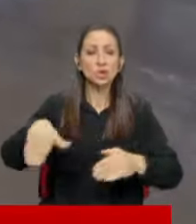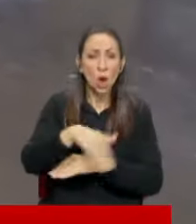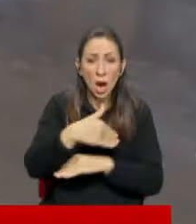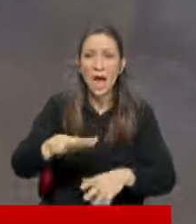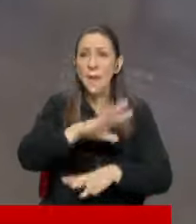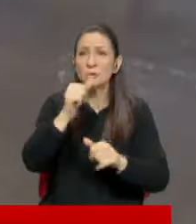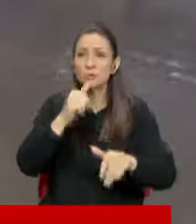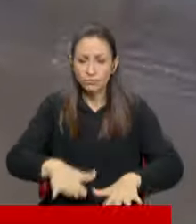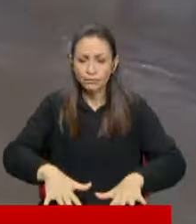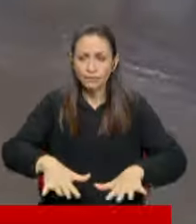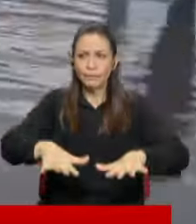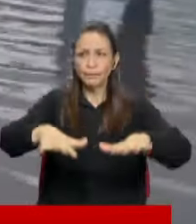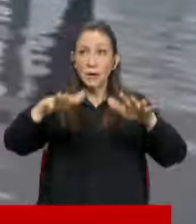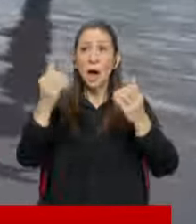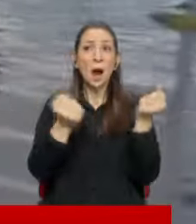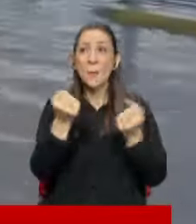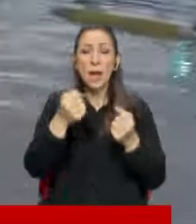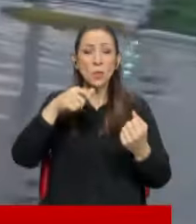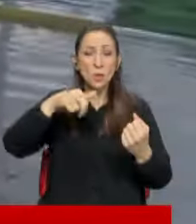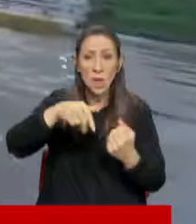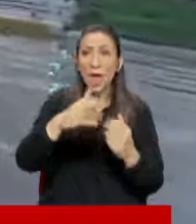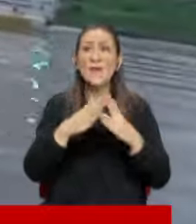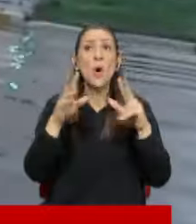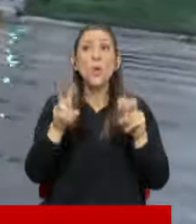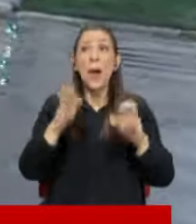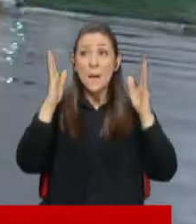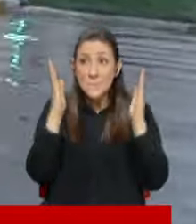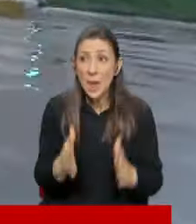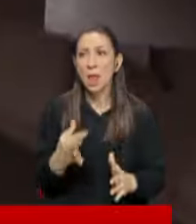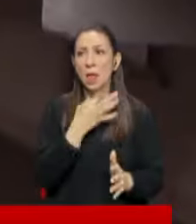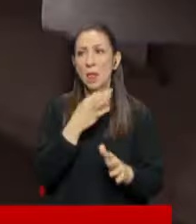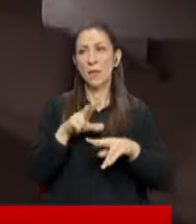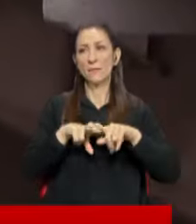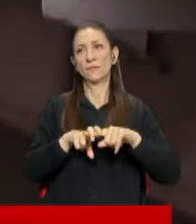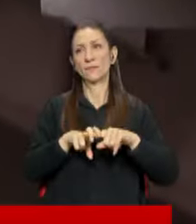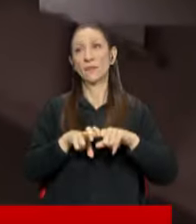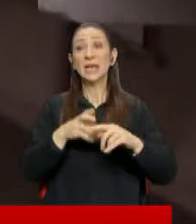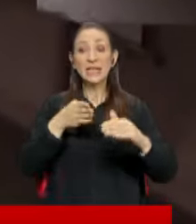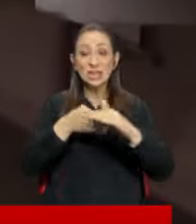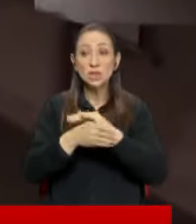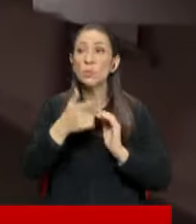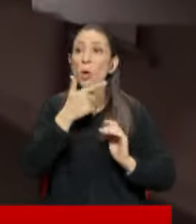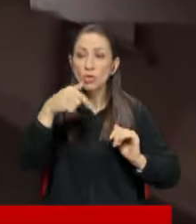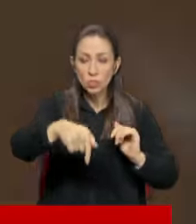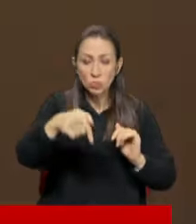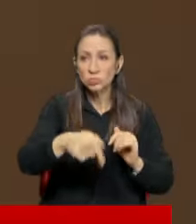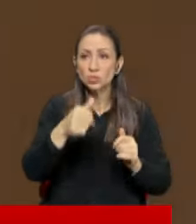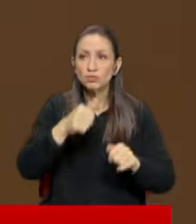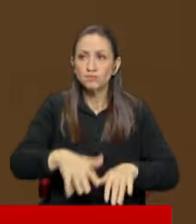su altında kaldı. Araçlar, yayalar, evlerinde oturanlar bile mahsur kaldı. Giriş ve bodrum katları su